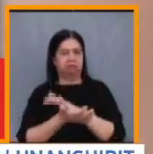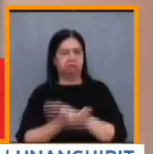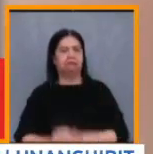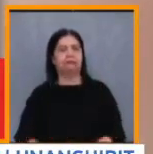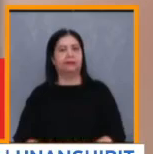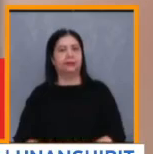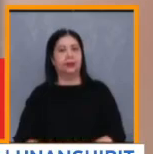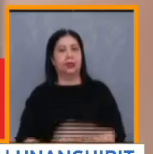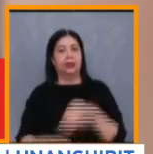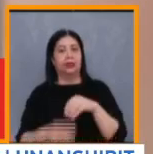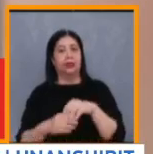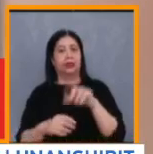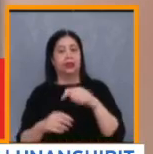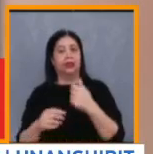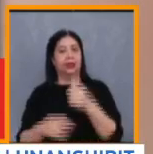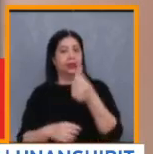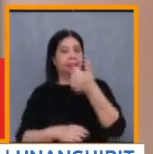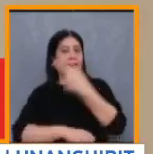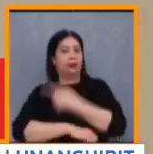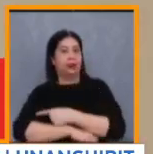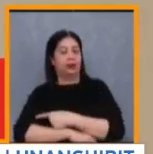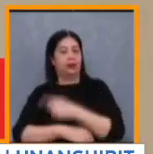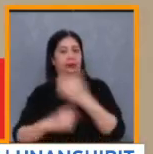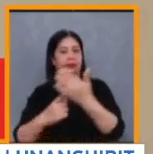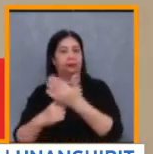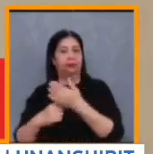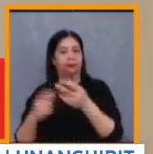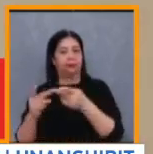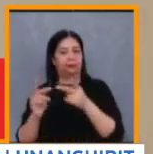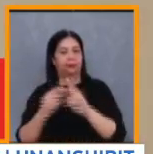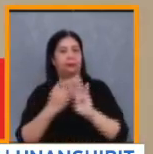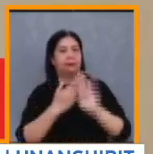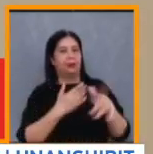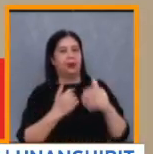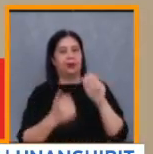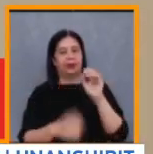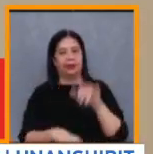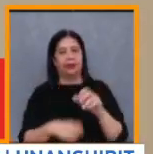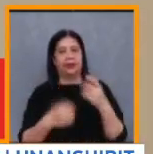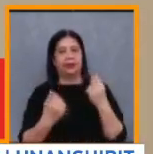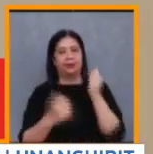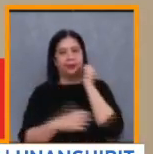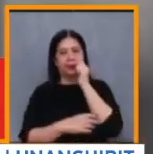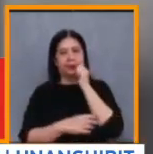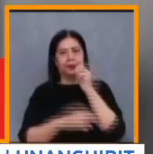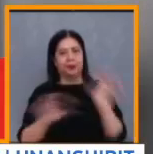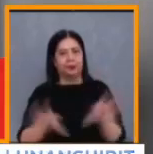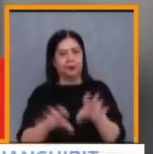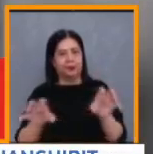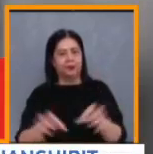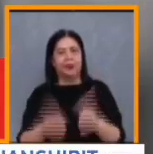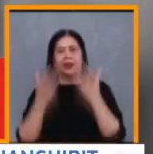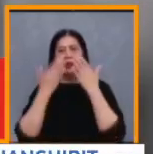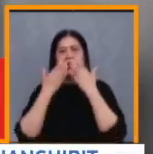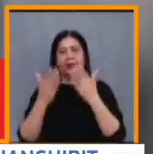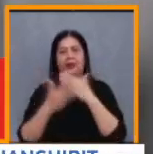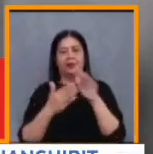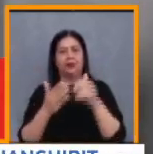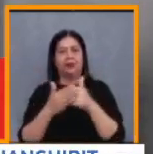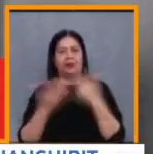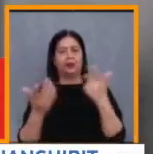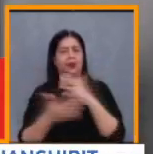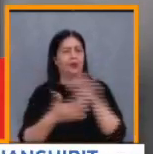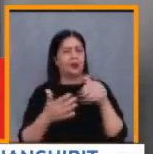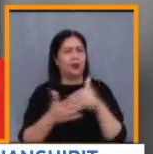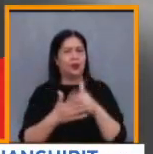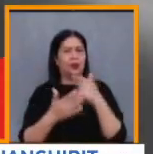kanyang 10 araw na quarantine. Balik na ulit si Suga sa kanyang daily activities. Thankful naman ang Big Hit Music sa lahat ng